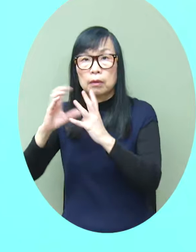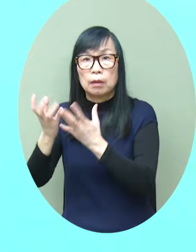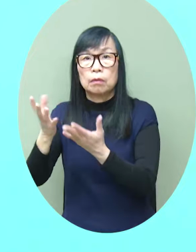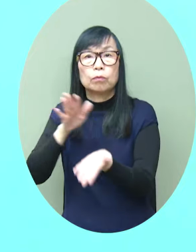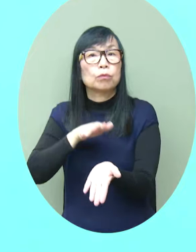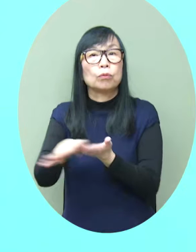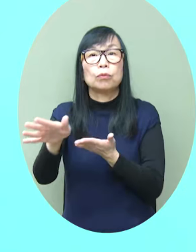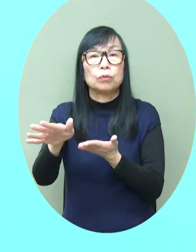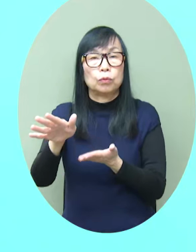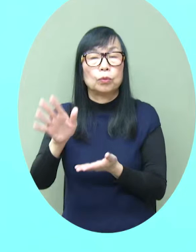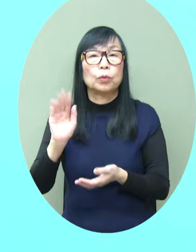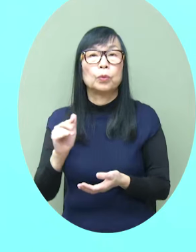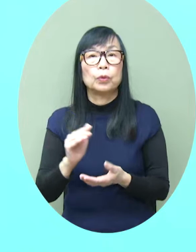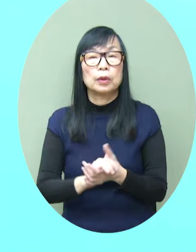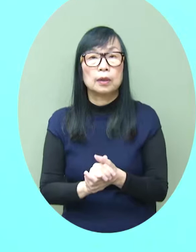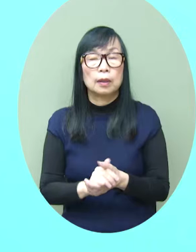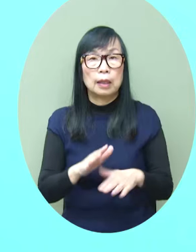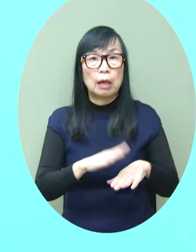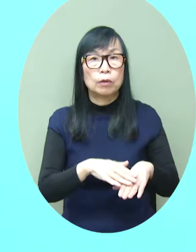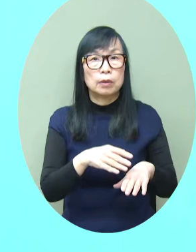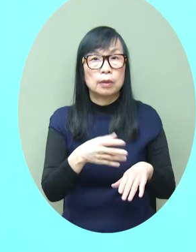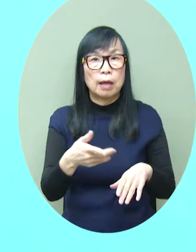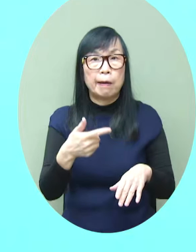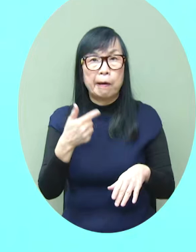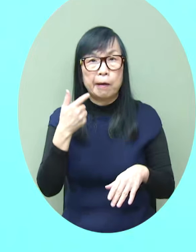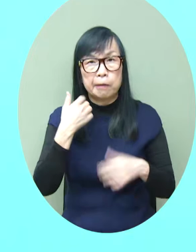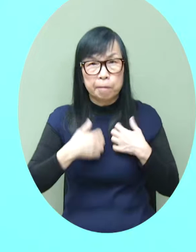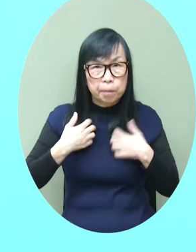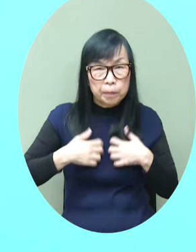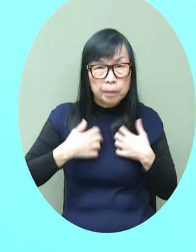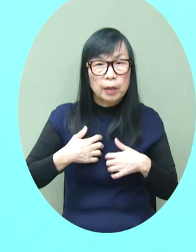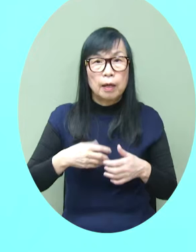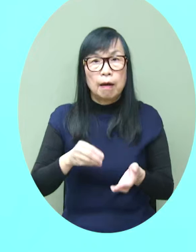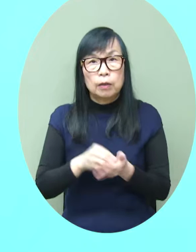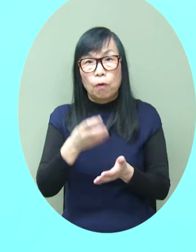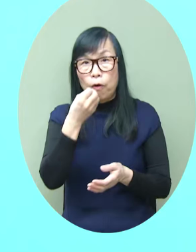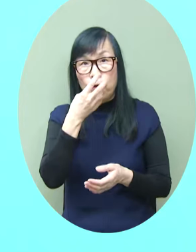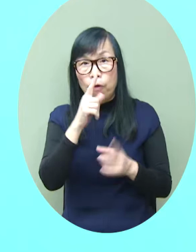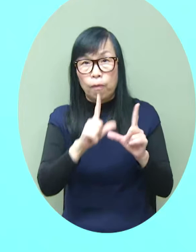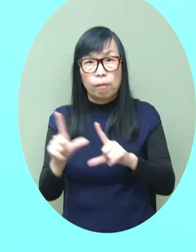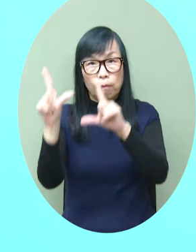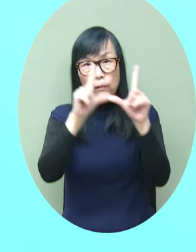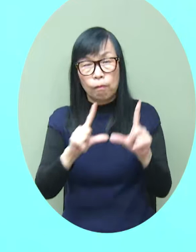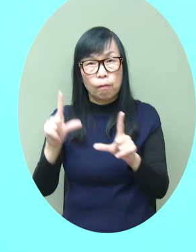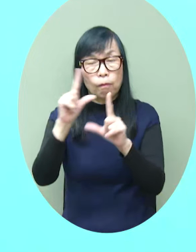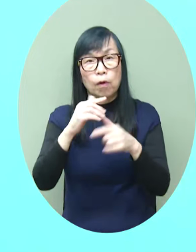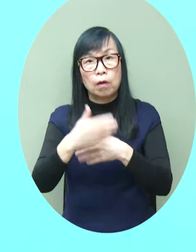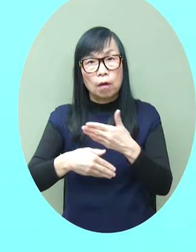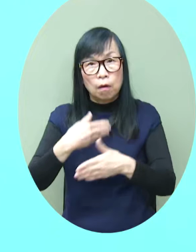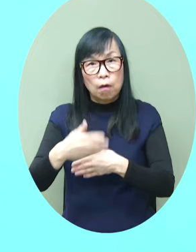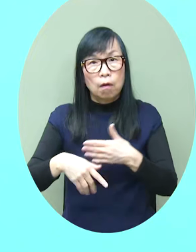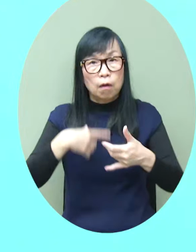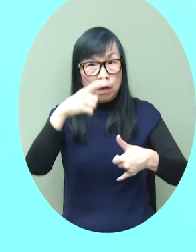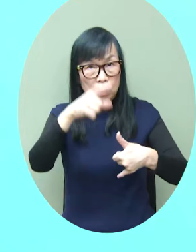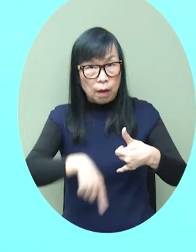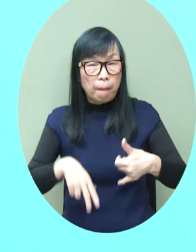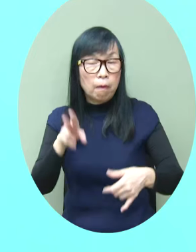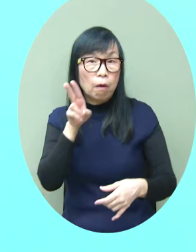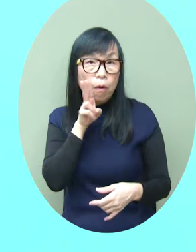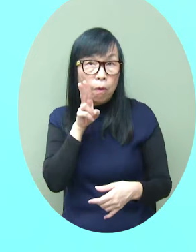取消嚇。只係剩翻啲非常有緊急必要性同香港日常運作有關嘅人咧，譬如一